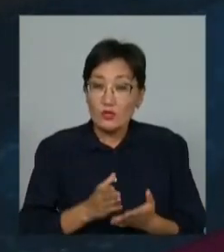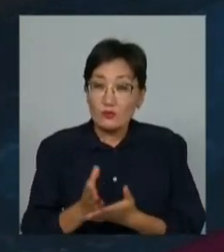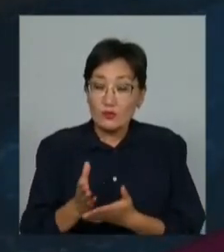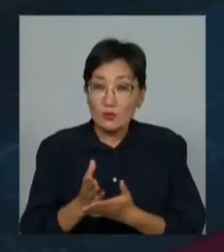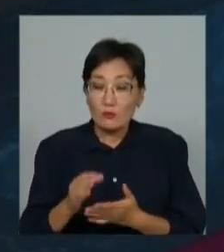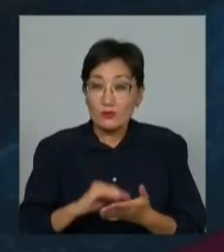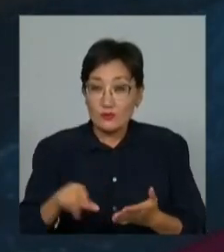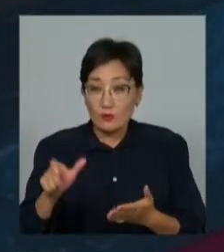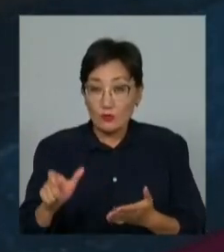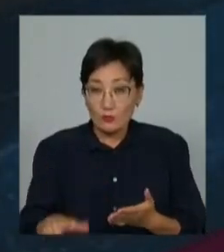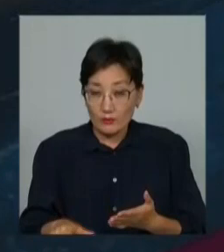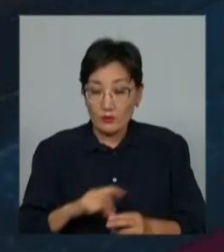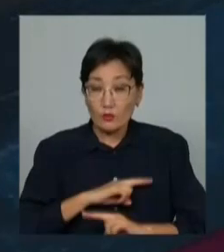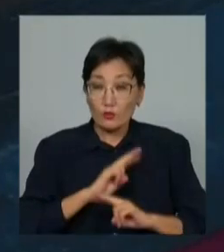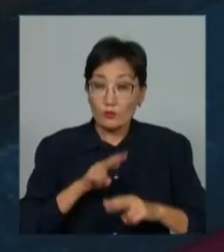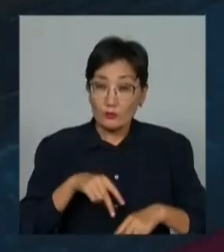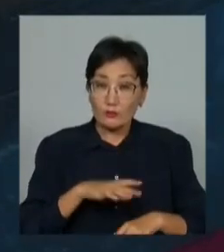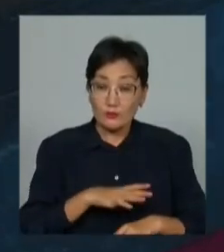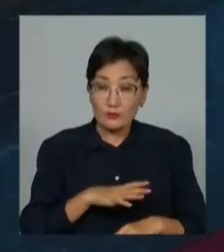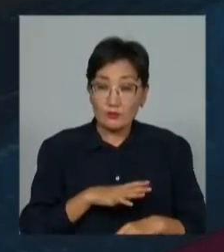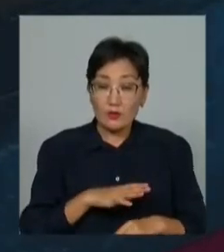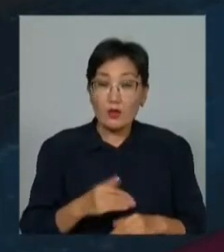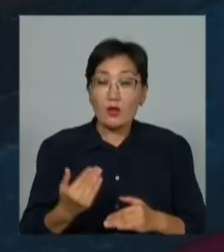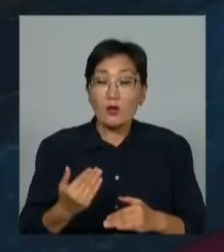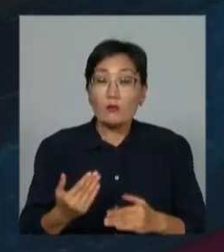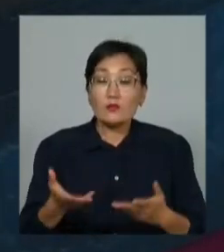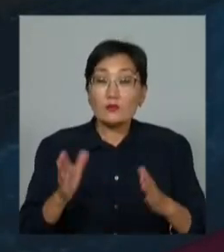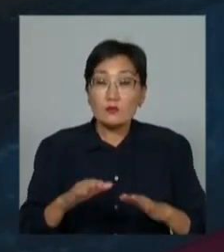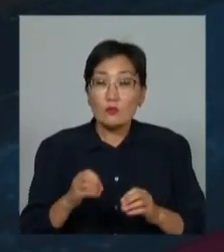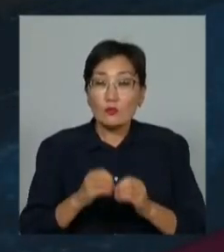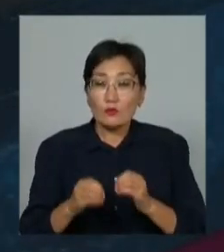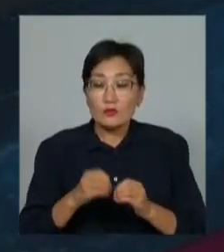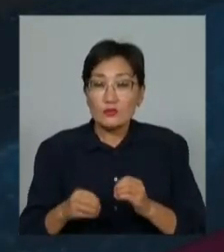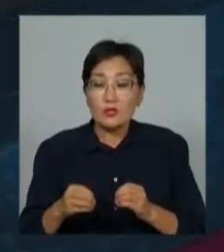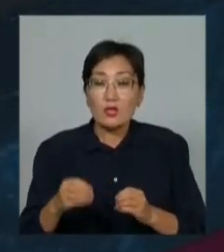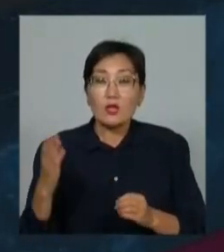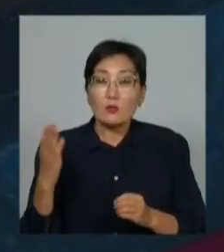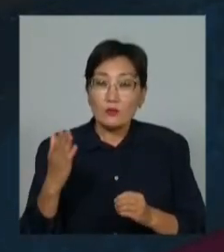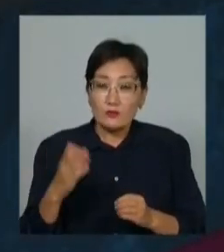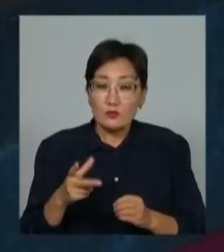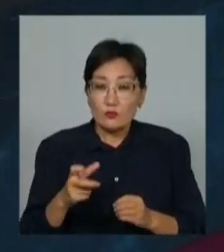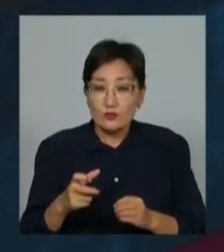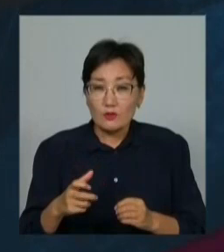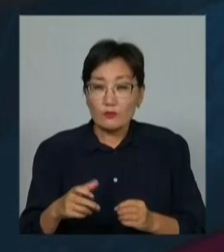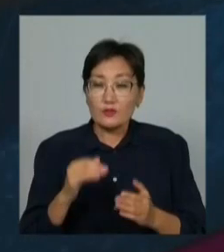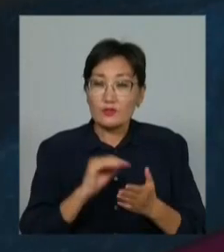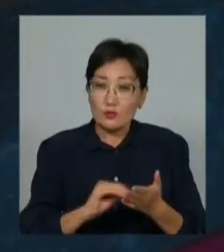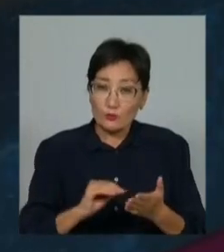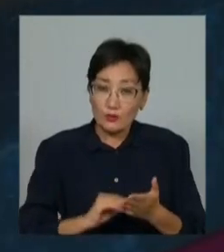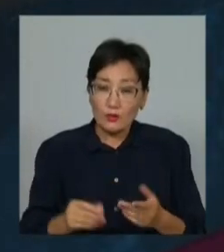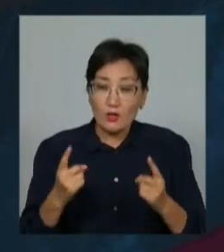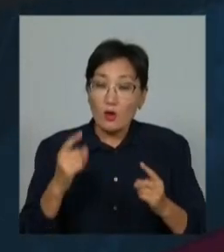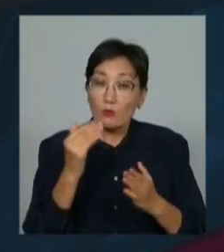деген қаламгер келместің сапарына аттанды. Ал оның артында қалған ондаған телеочерк, 300-ге тарта драмалық сценарий мен шоқтығы